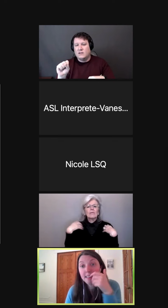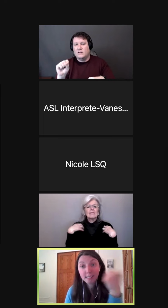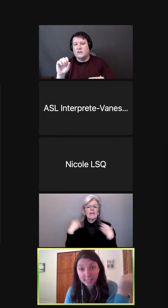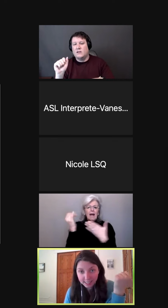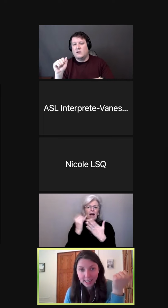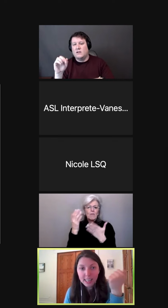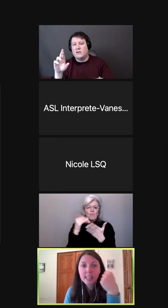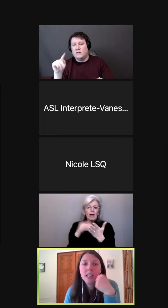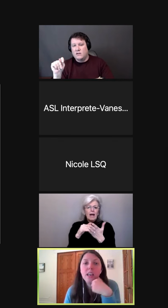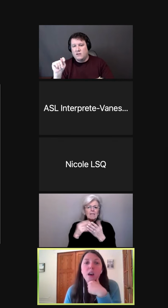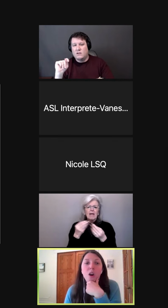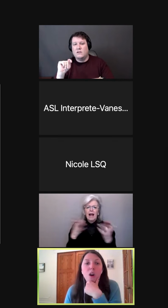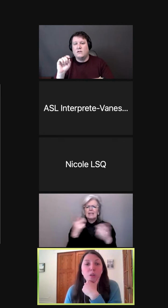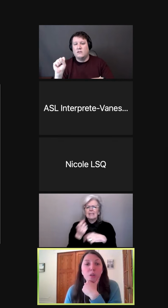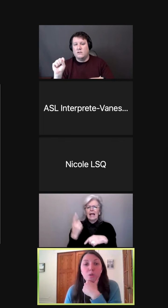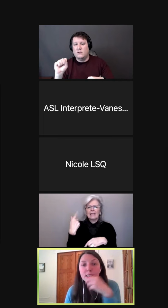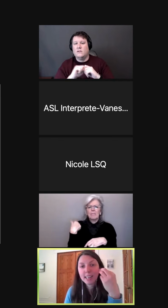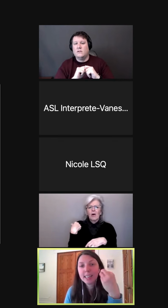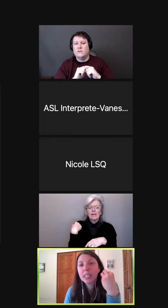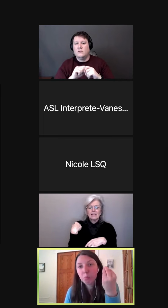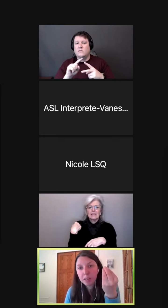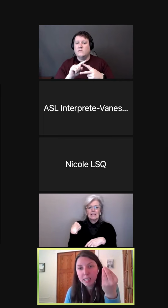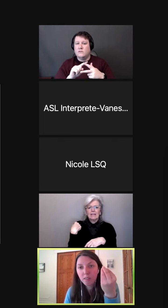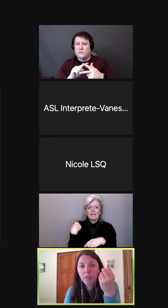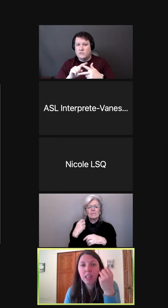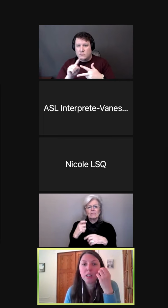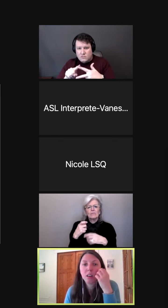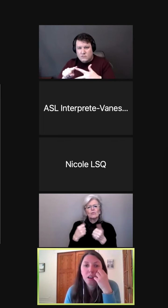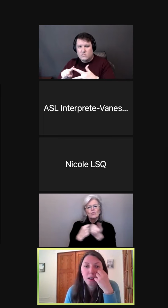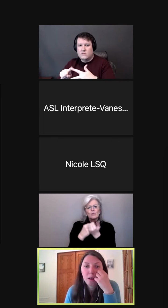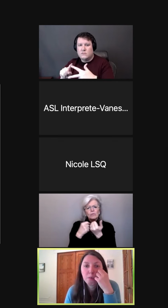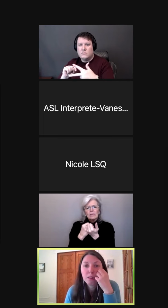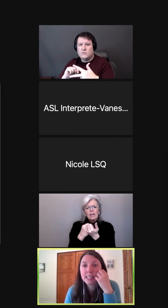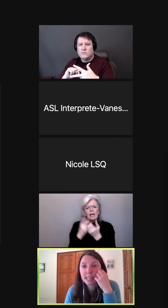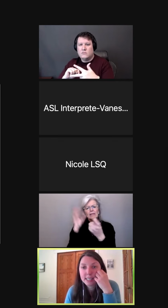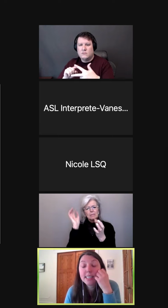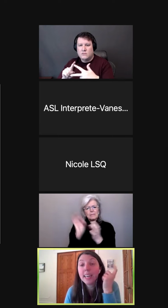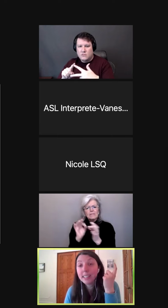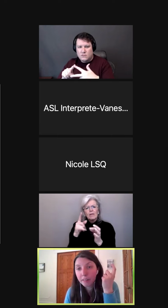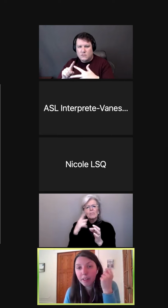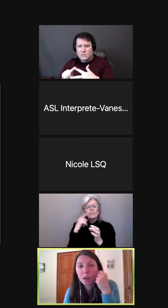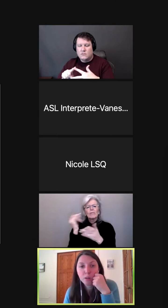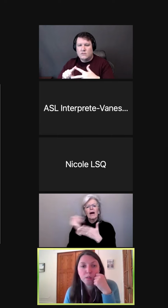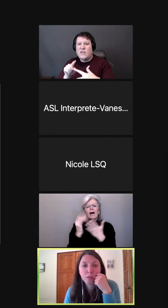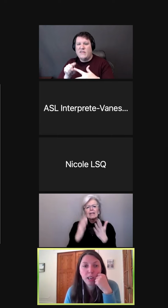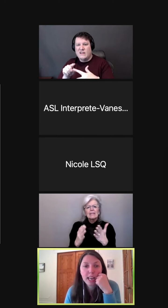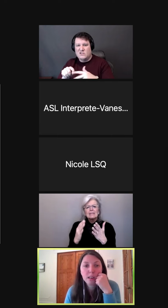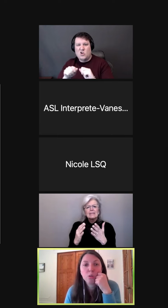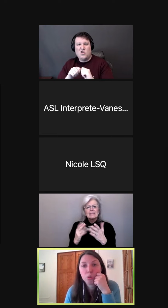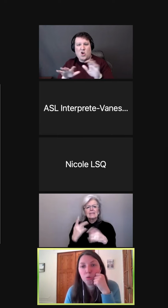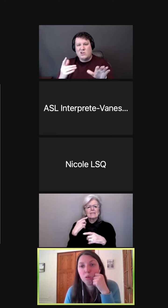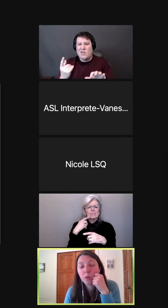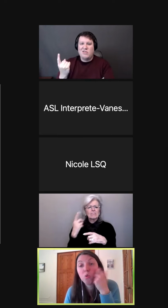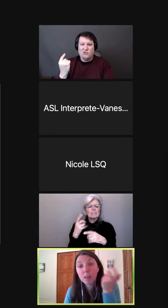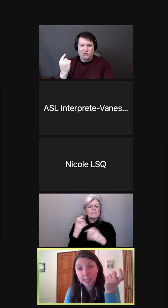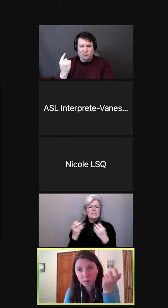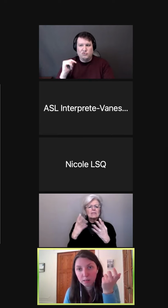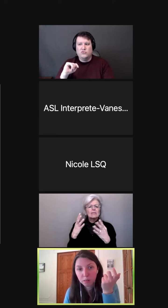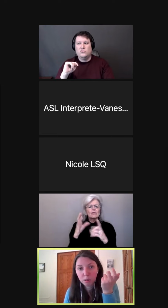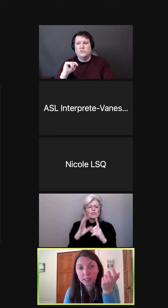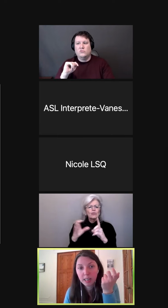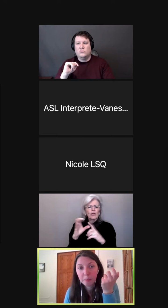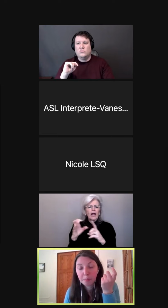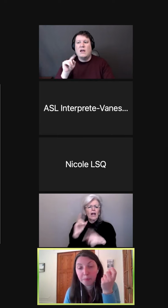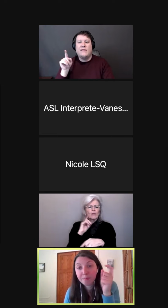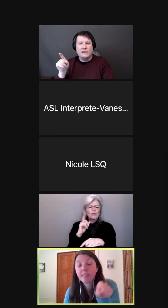a lancé l'an dernier un soutien spécifique pour les artistes et travailleurs culturels sourds ou en